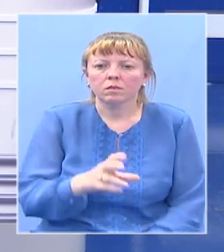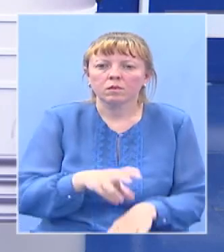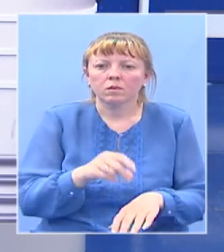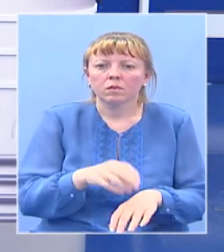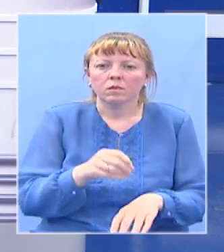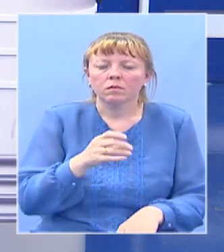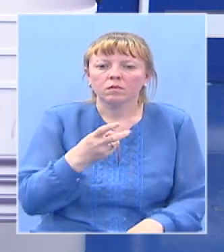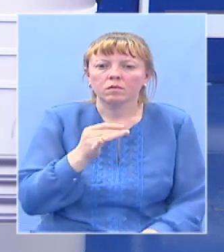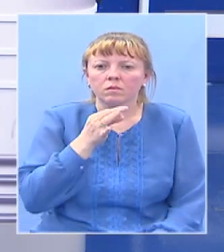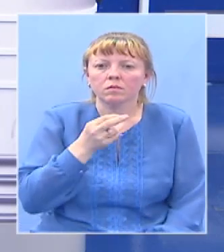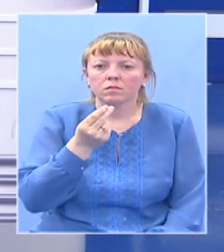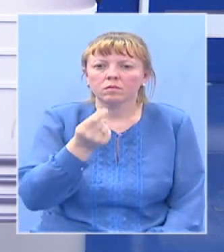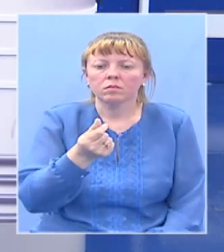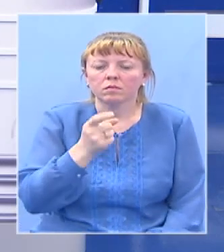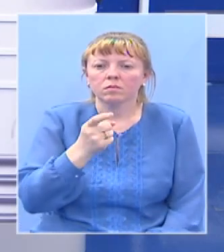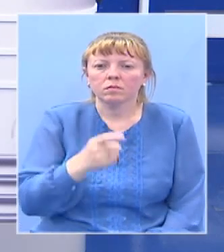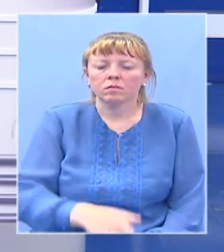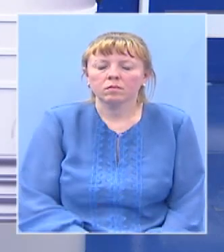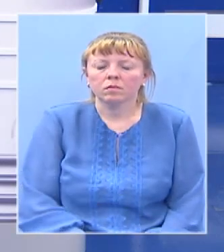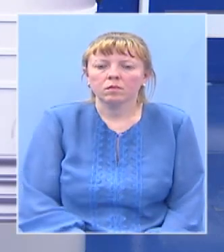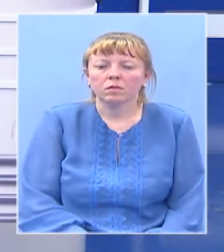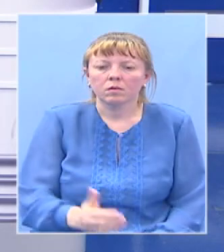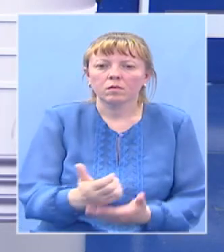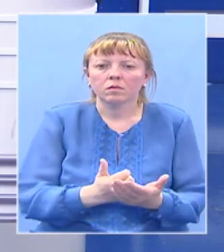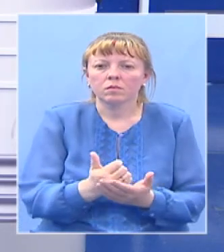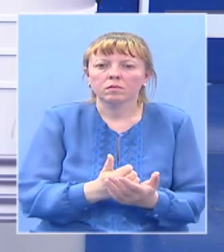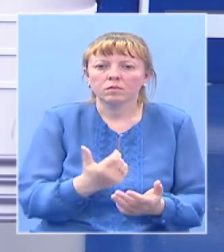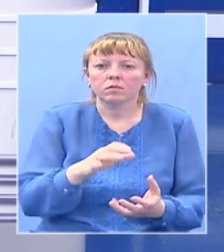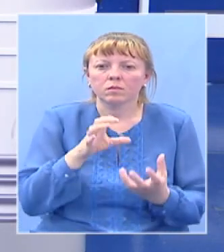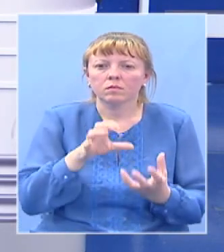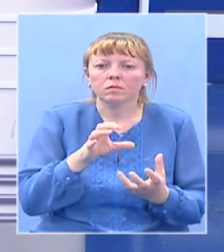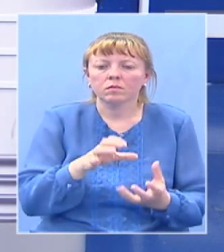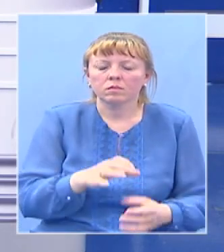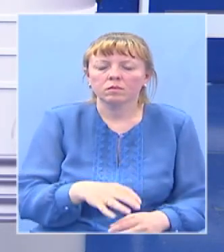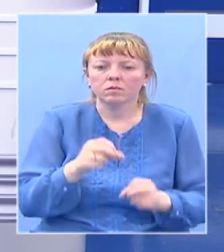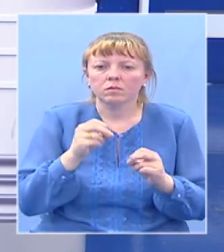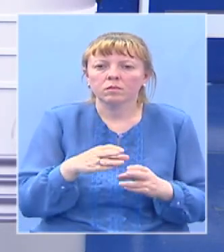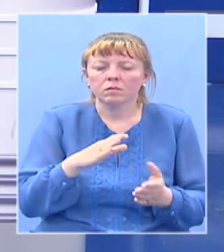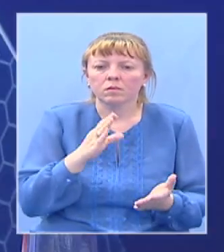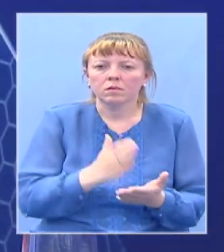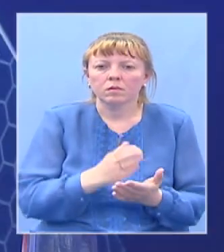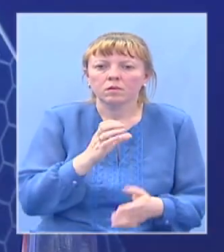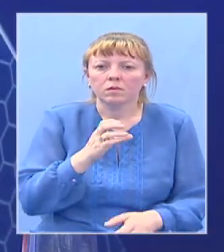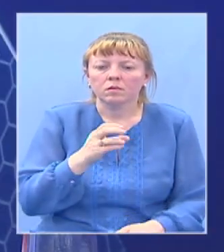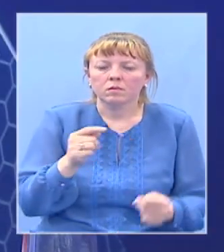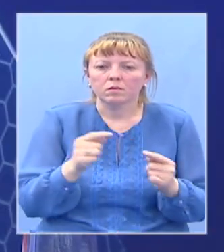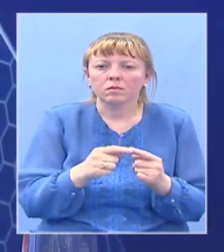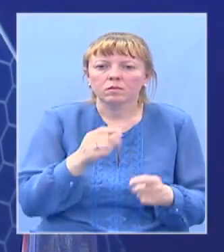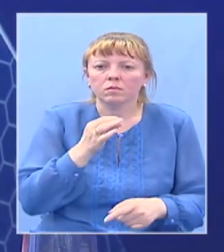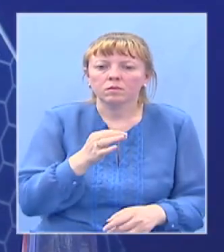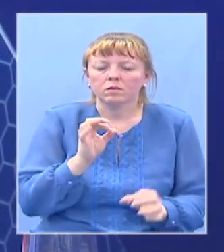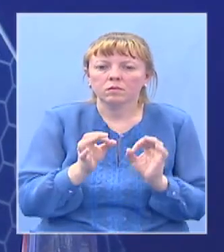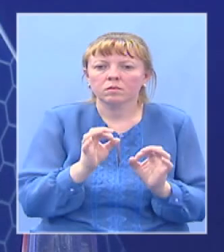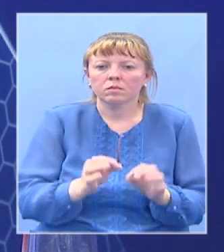воздействие это уплата административ уплата сбор за проезд есть специальная кодексом утверждённая норма